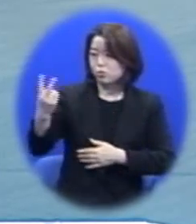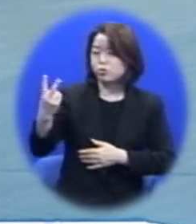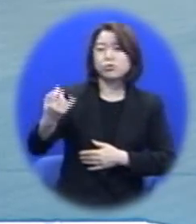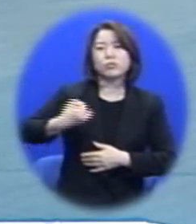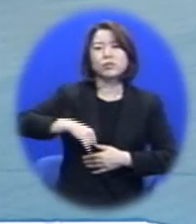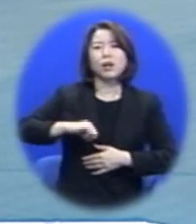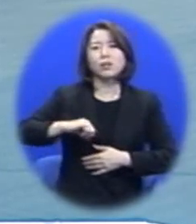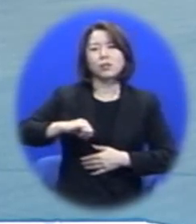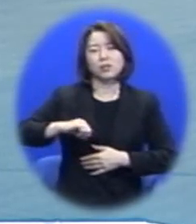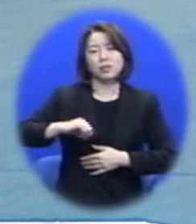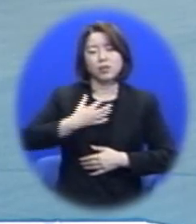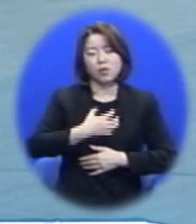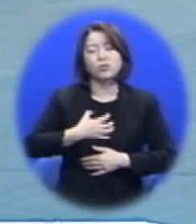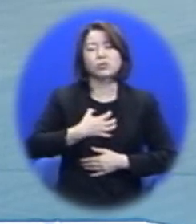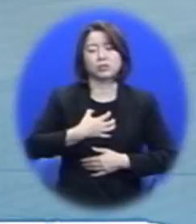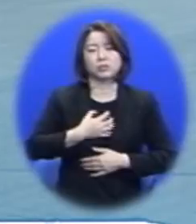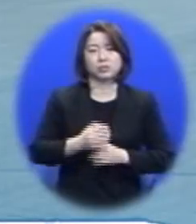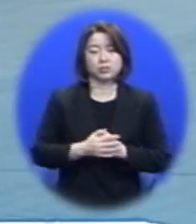그때 저희 딸이